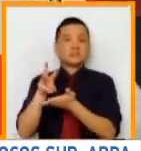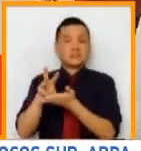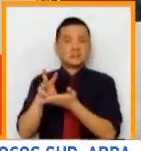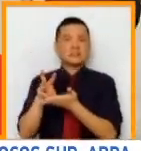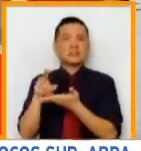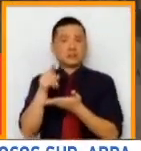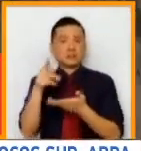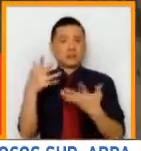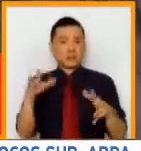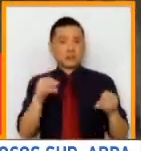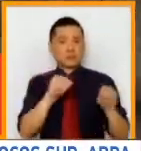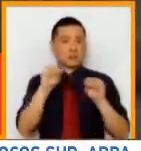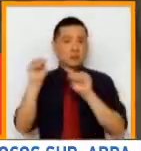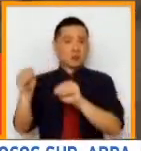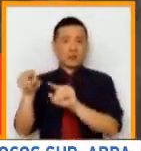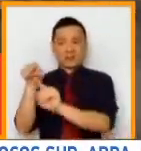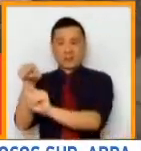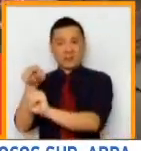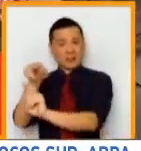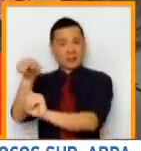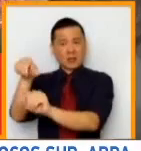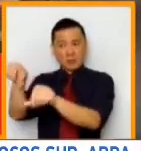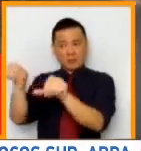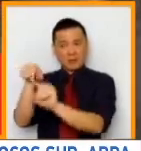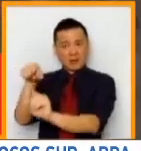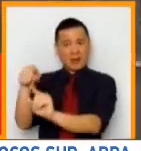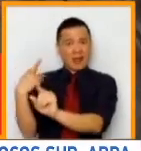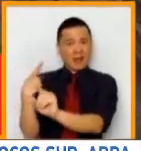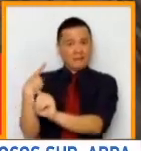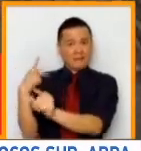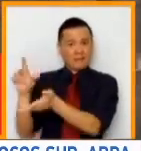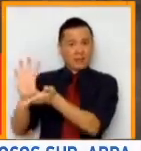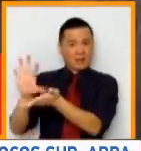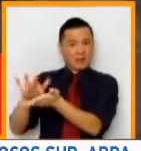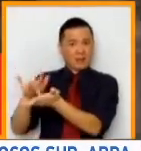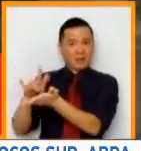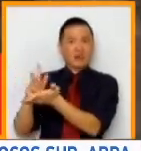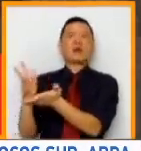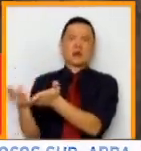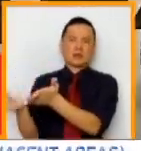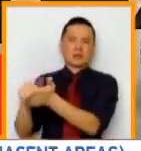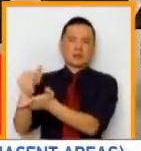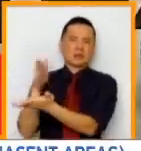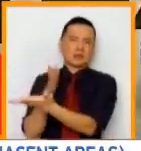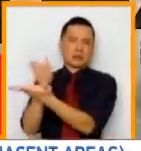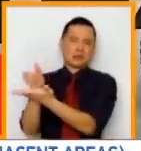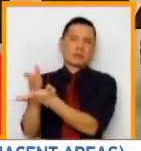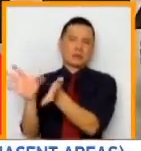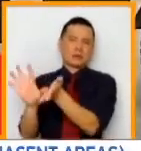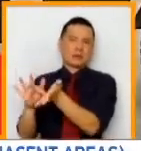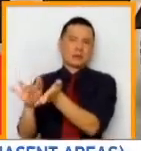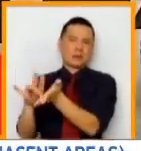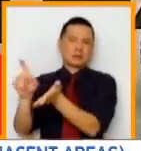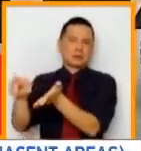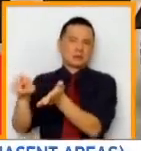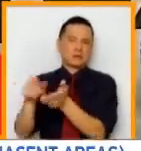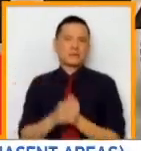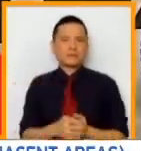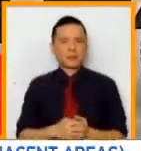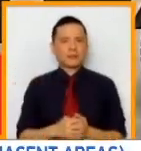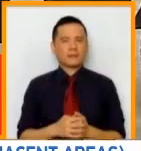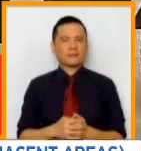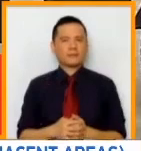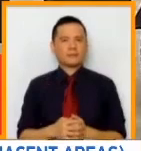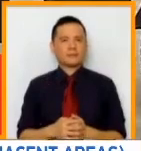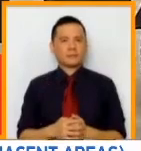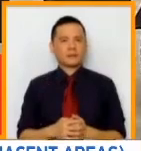ka namang biometrics sa lilipatan mo, so kailangan ka maglagay ng biometrics. So kung may biometrics ka, lilipat ka ng distrito, pwedeng